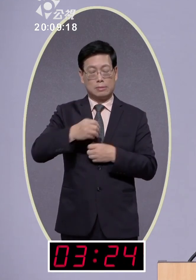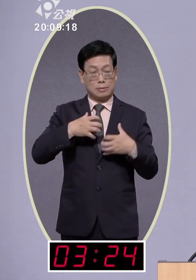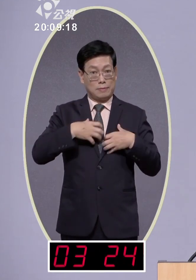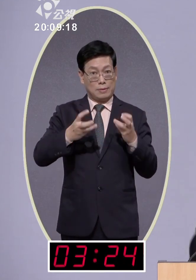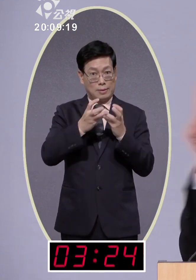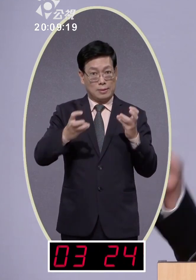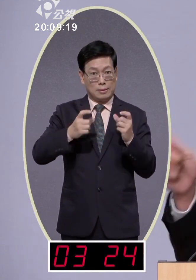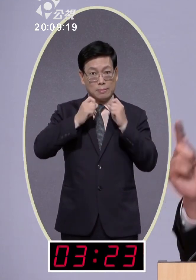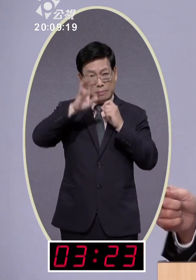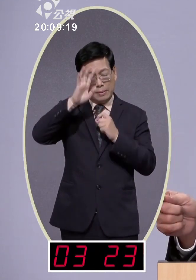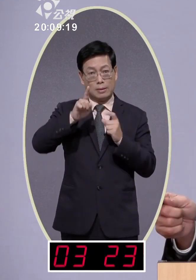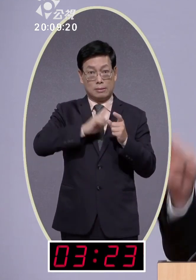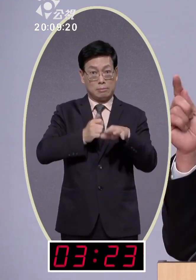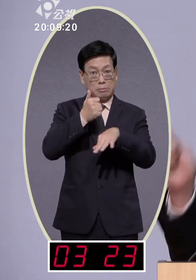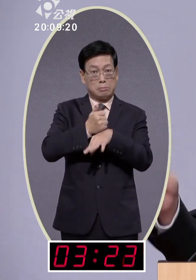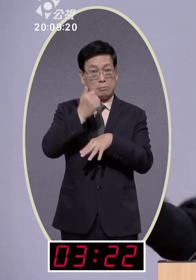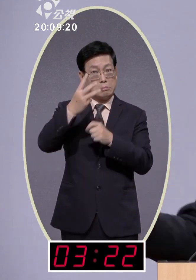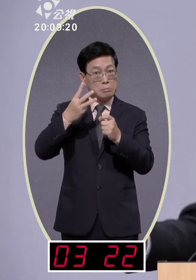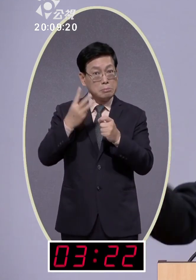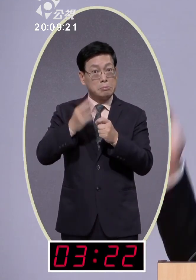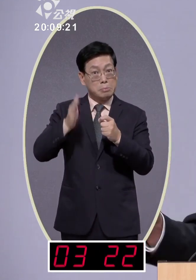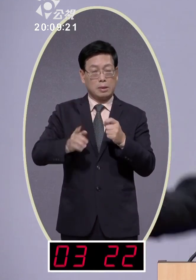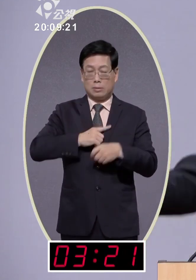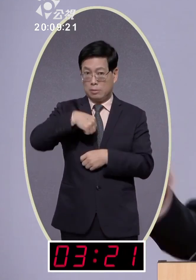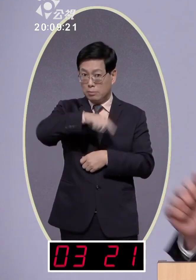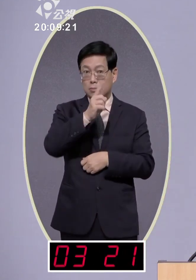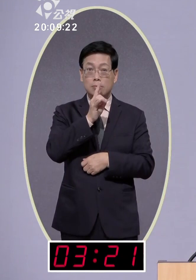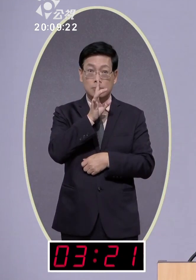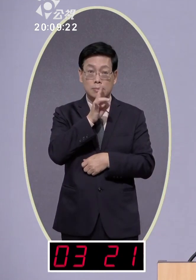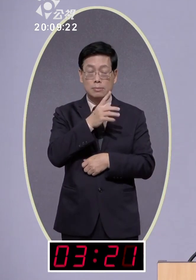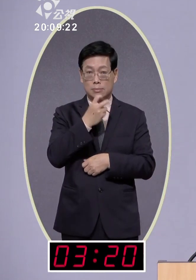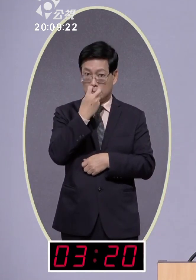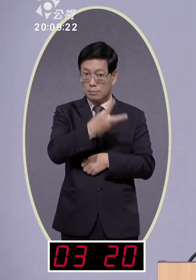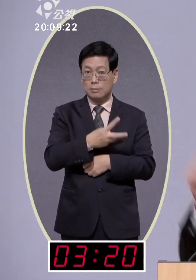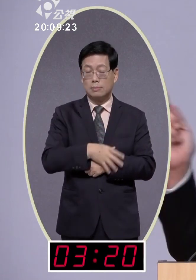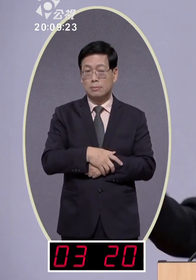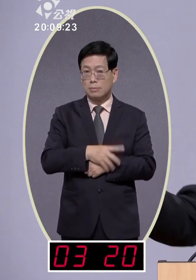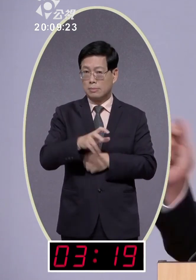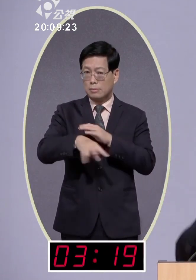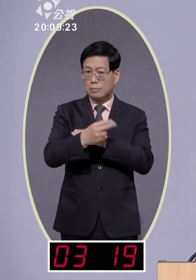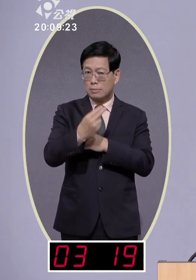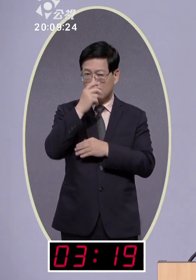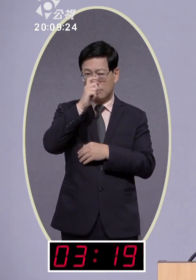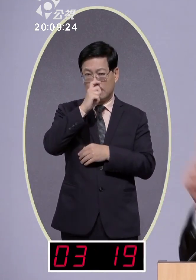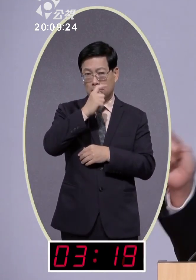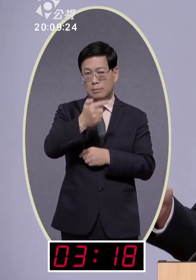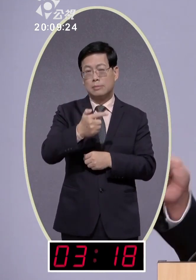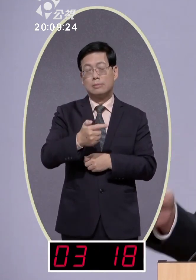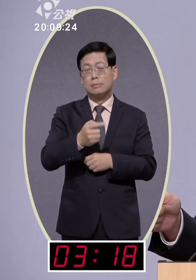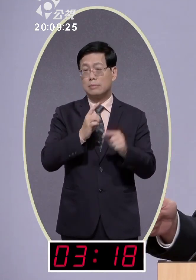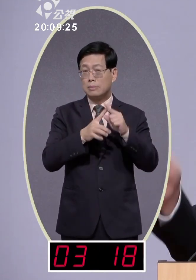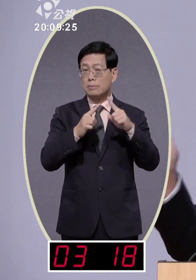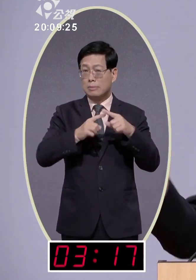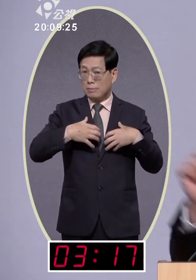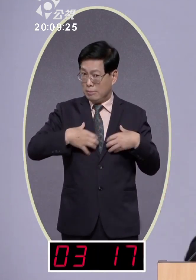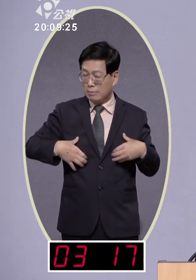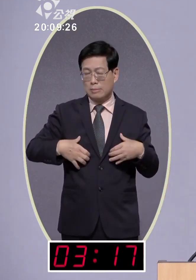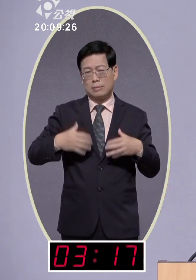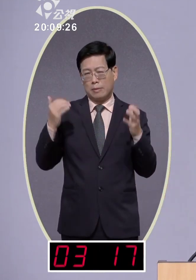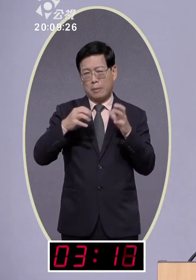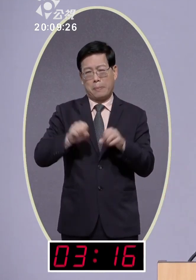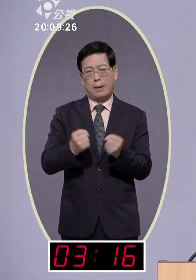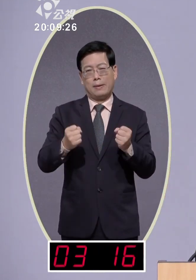癌。你执政这3年半，你自己去中部看一下那个空气，看看那个空污，中部人的肺都快